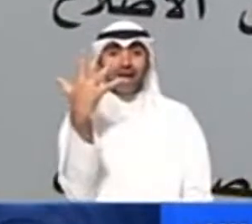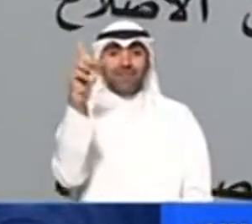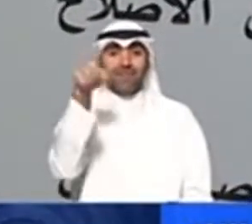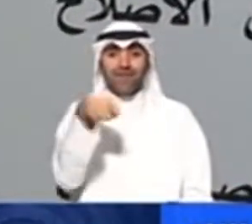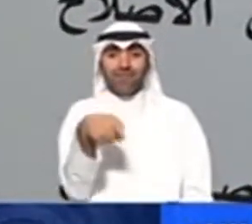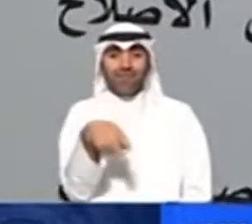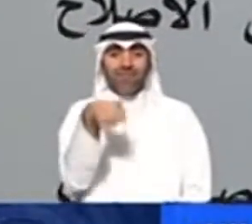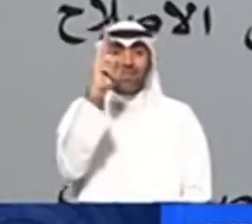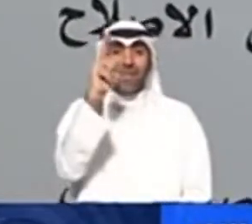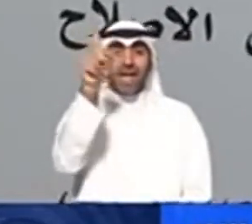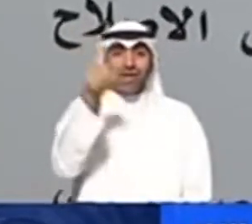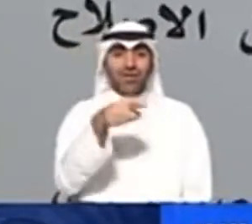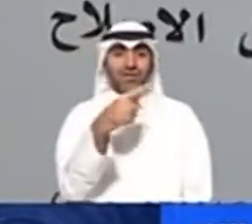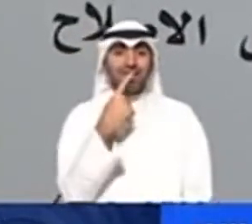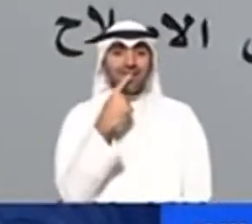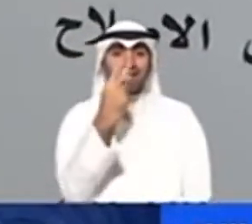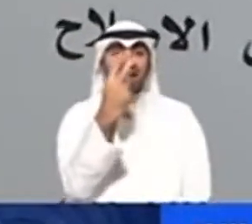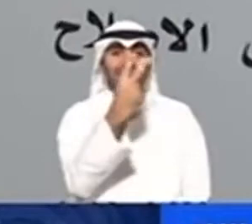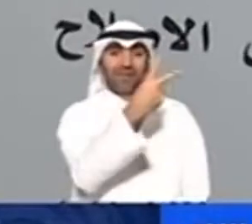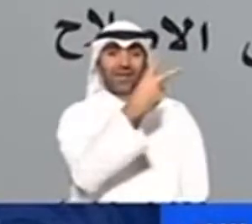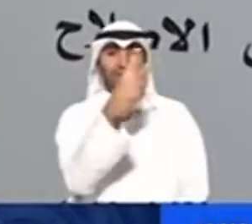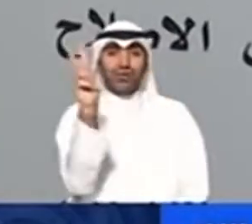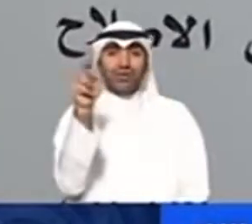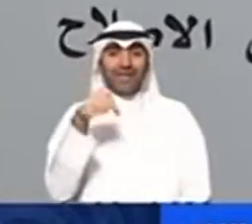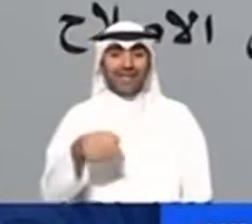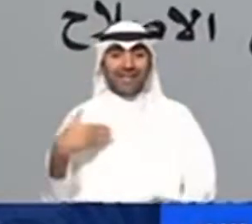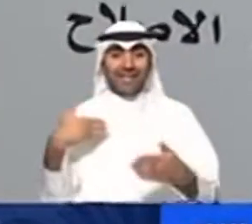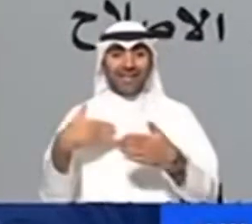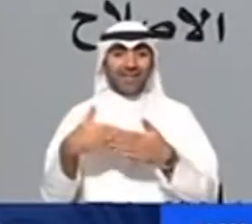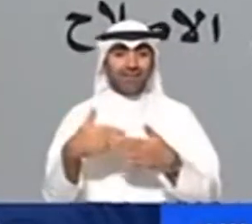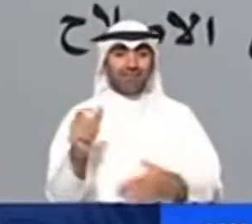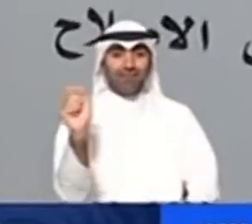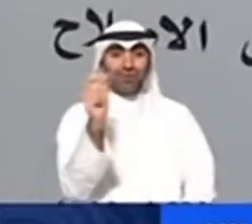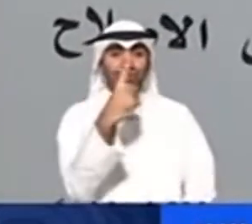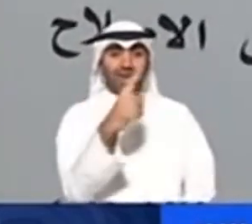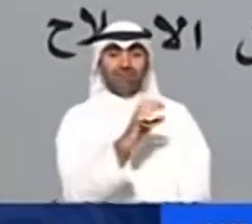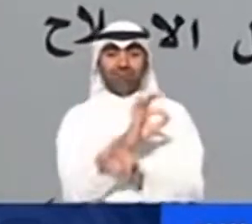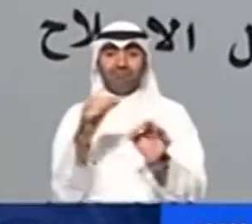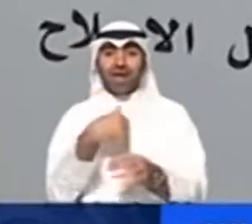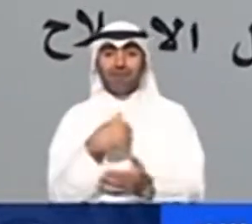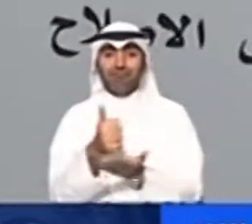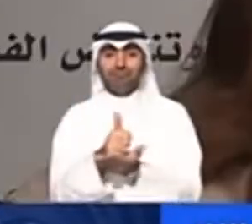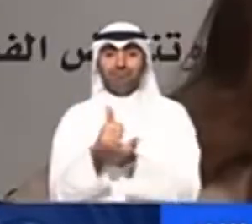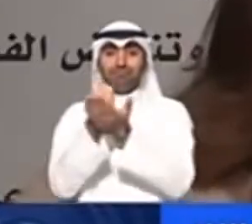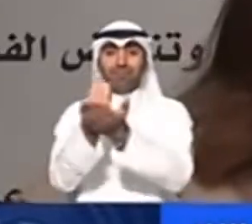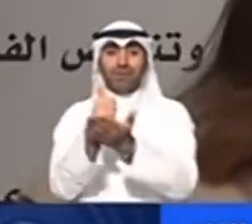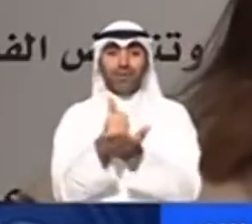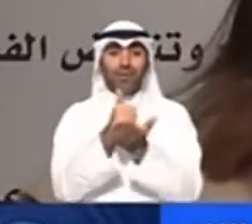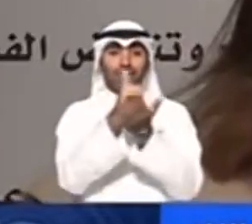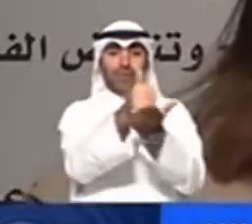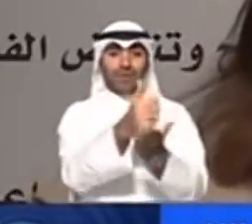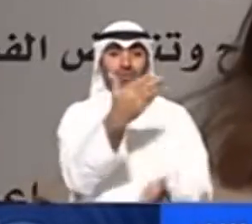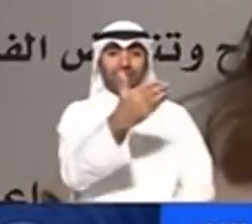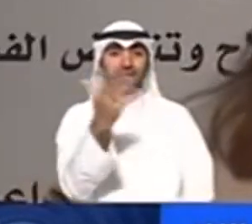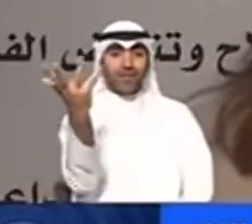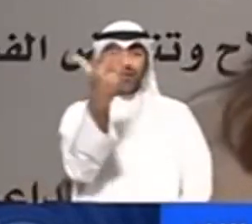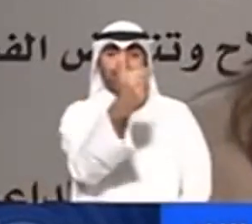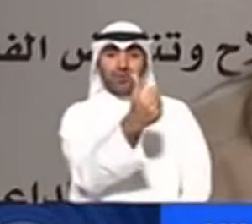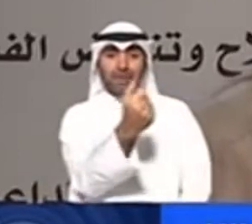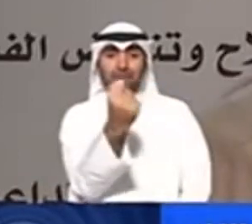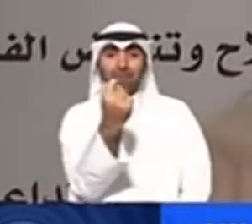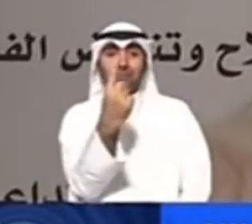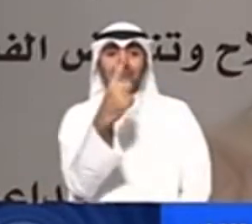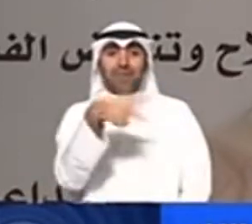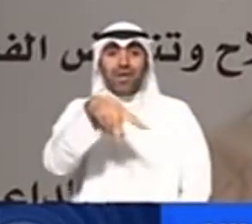مدرسة مقسمة على 94 لجنة، وأشارك فيها من خلال الاطلاع والإشراف على